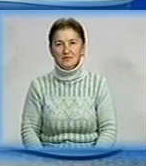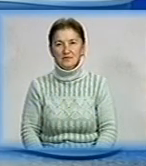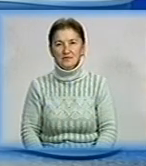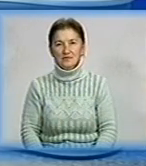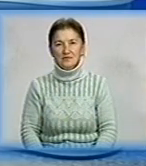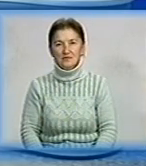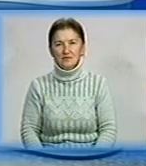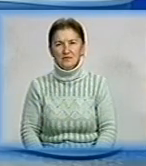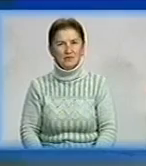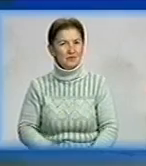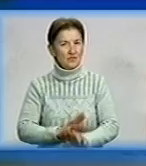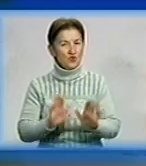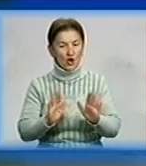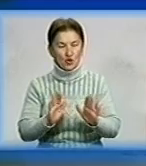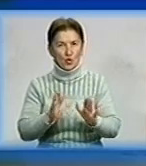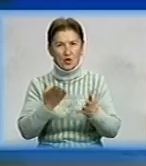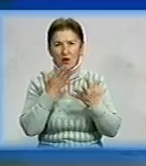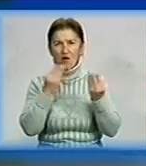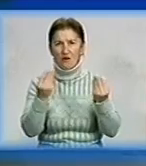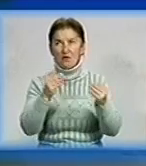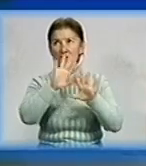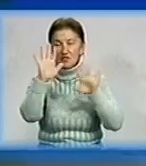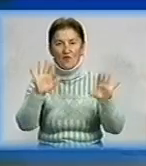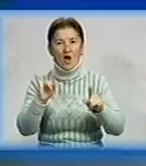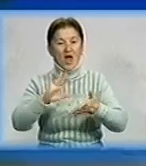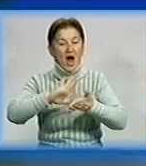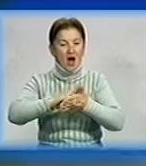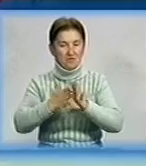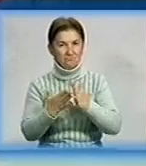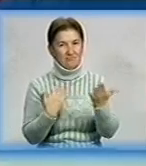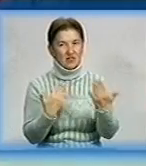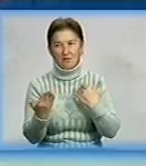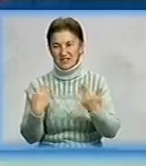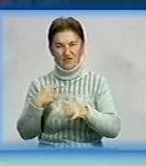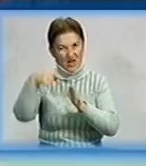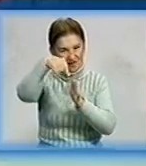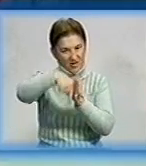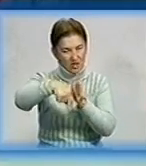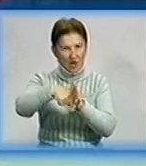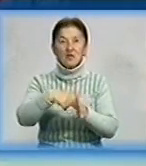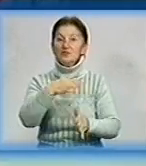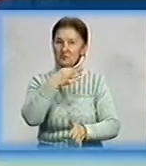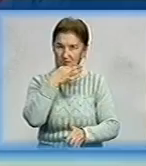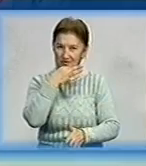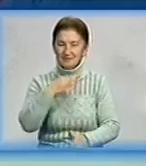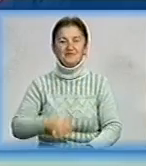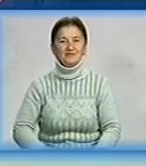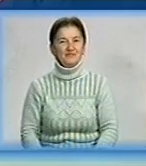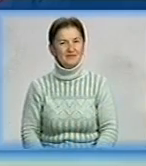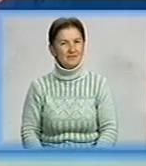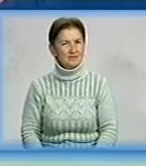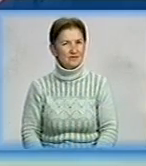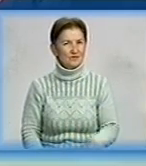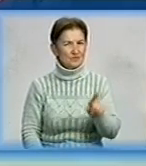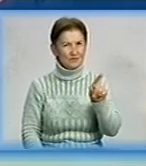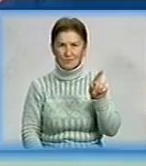also Не the- только качество школы поразило, а также атмосфера в ней. the creativity you breathe there in the Креативность dance, там